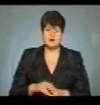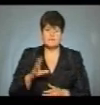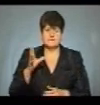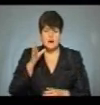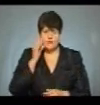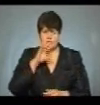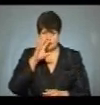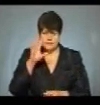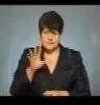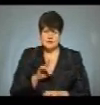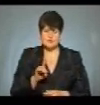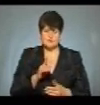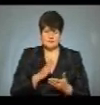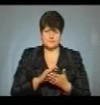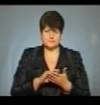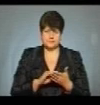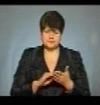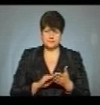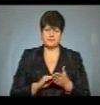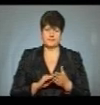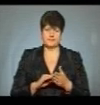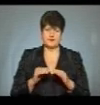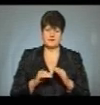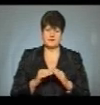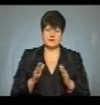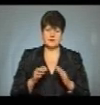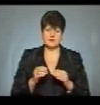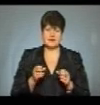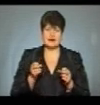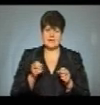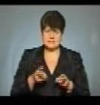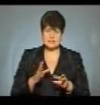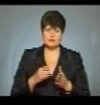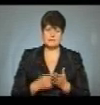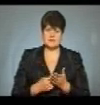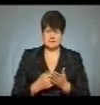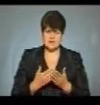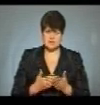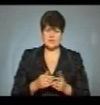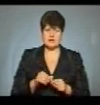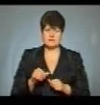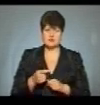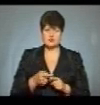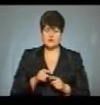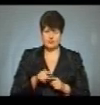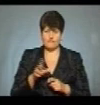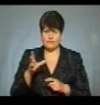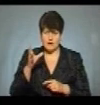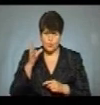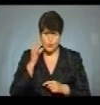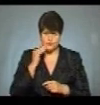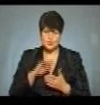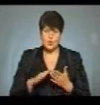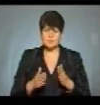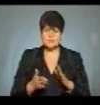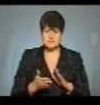вище викладене, вважаю, що вище вказані ризики були підтверджені. Окрім цього, враховуючи